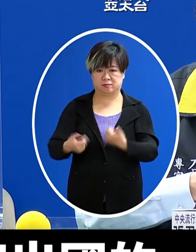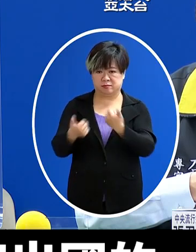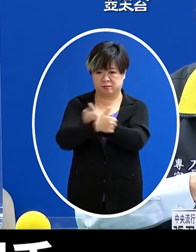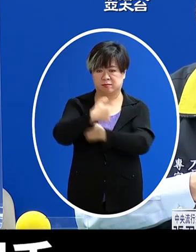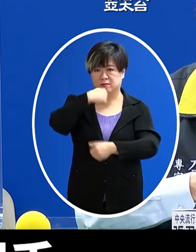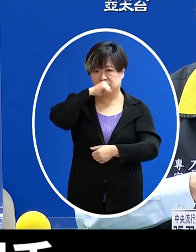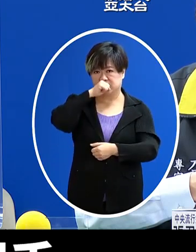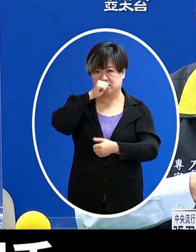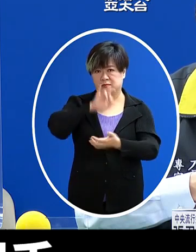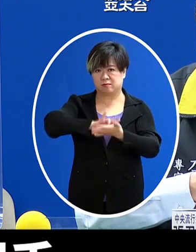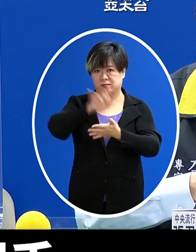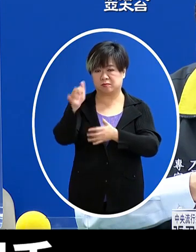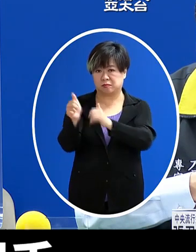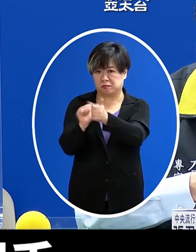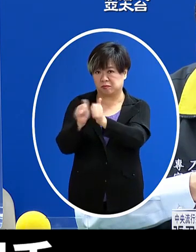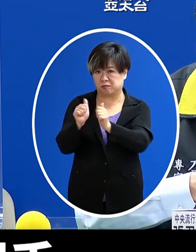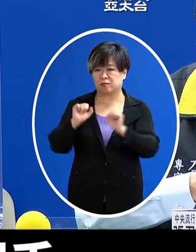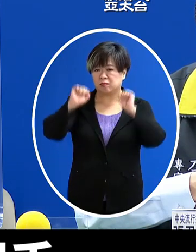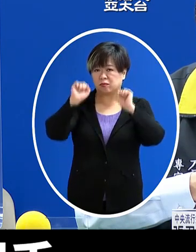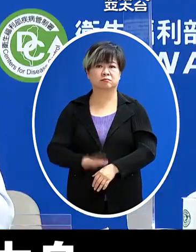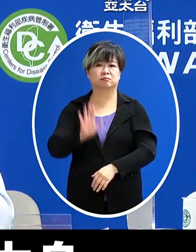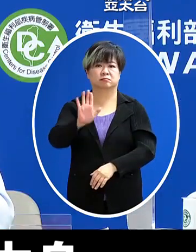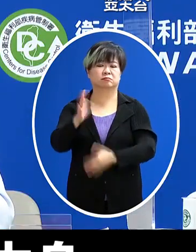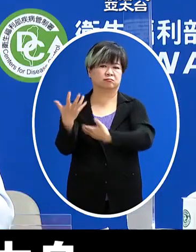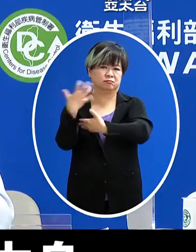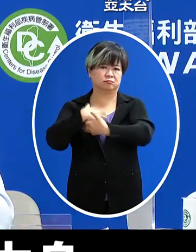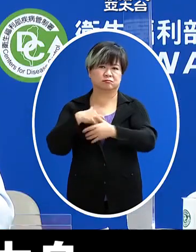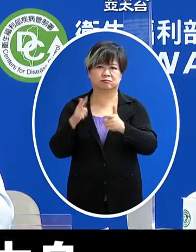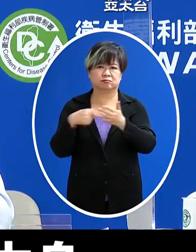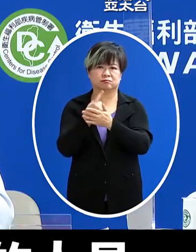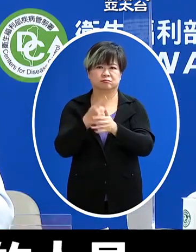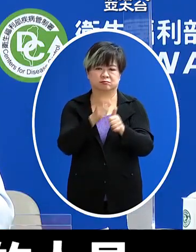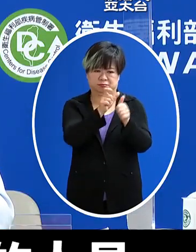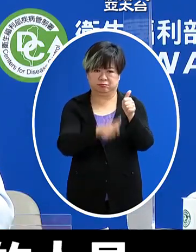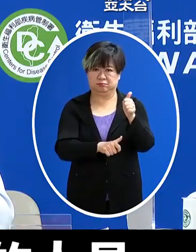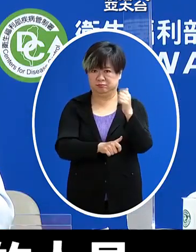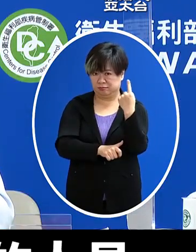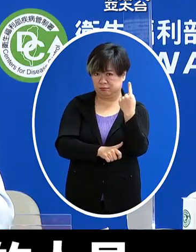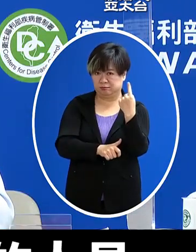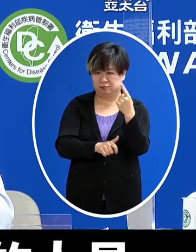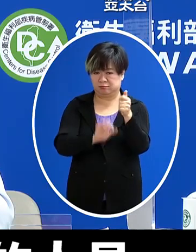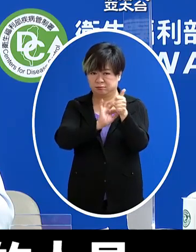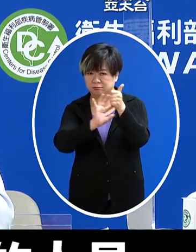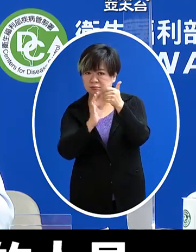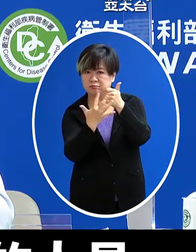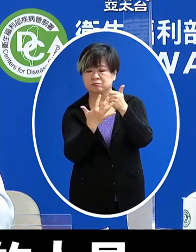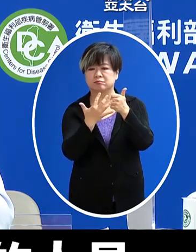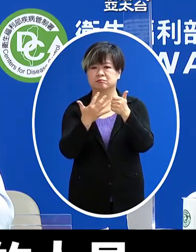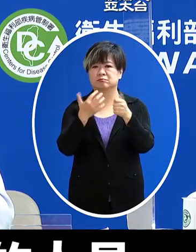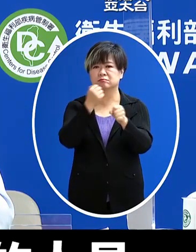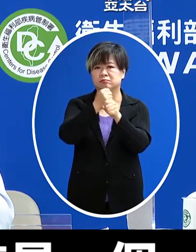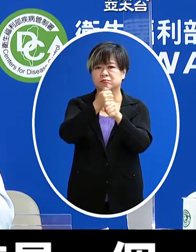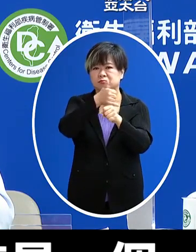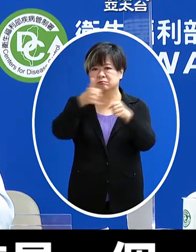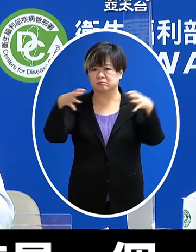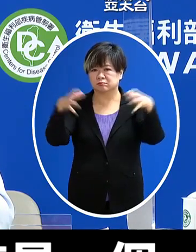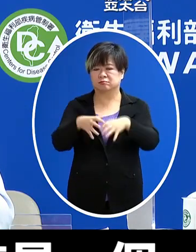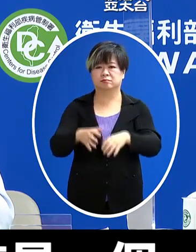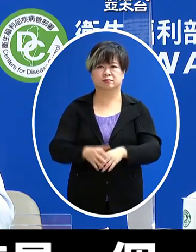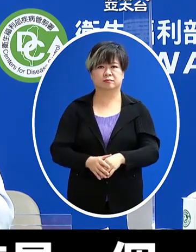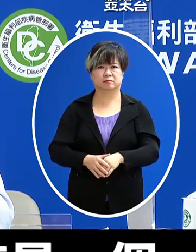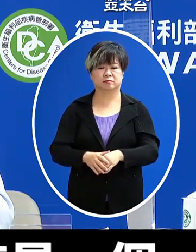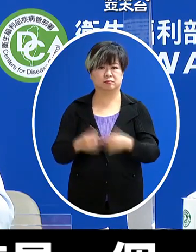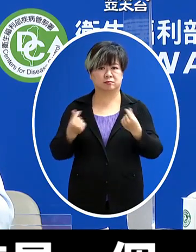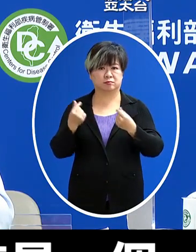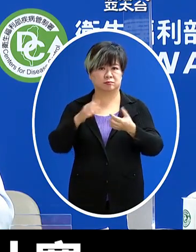家出国的这个运动员或选手， 不会只有运动员本身，他一定有周边支持的人员嘛。那尤其是